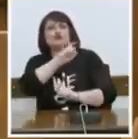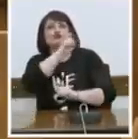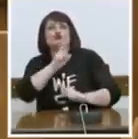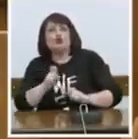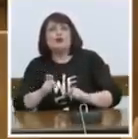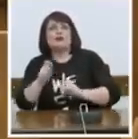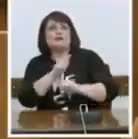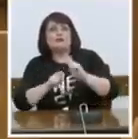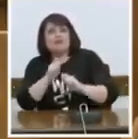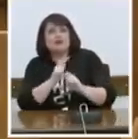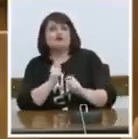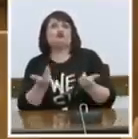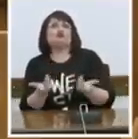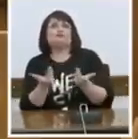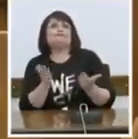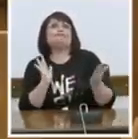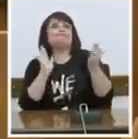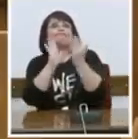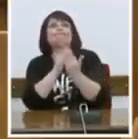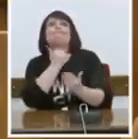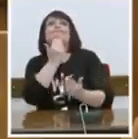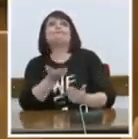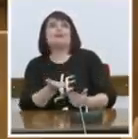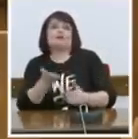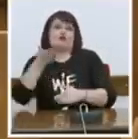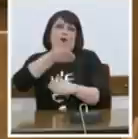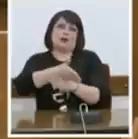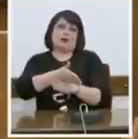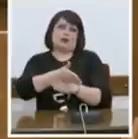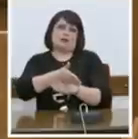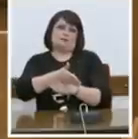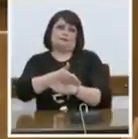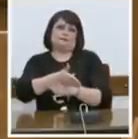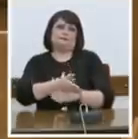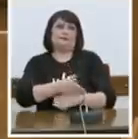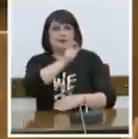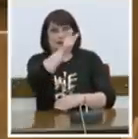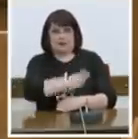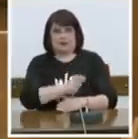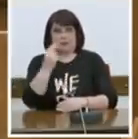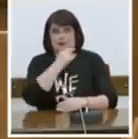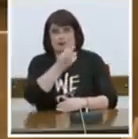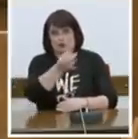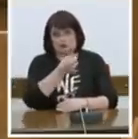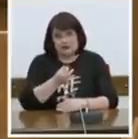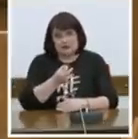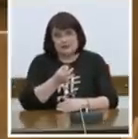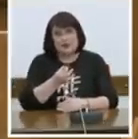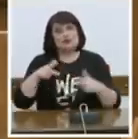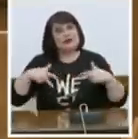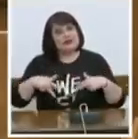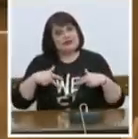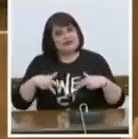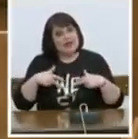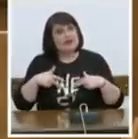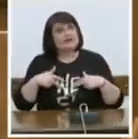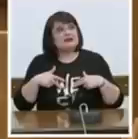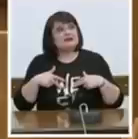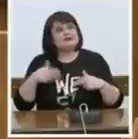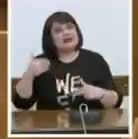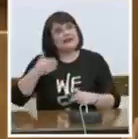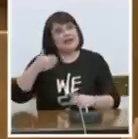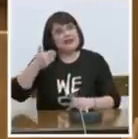αντιμετωπίσουν ούτε το ύψος των ενοικίων. Είπε ο κύριος Πρωθυπουργός ότι η κυβέρνησή σας